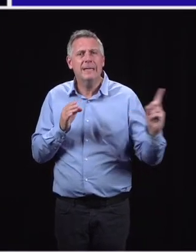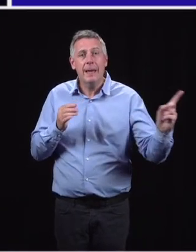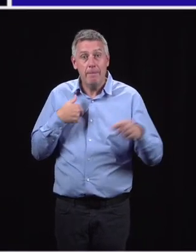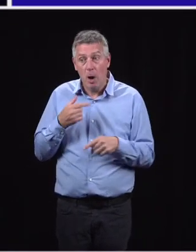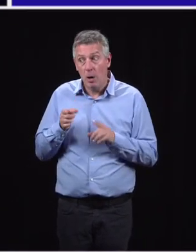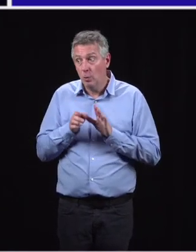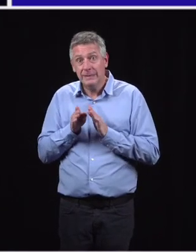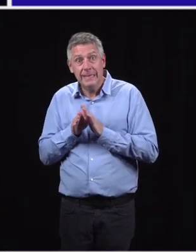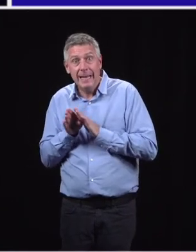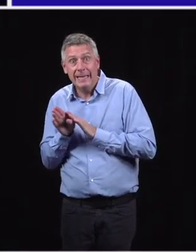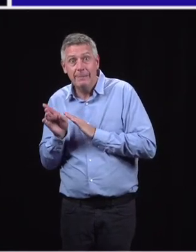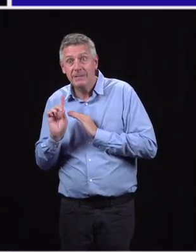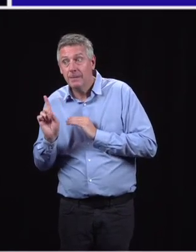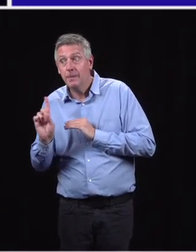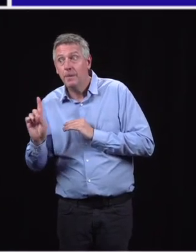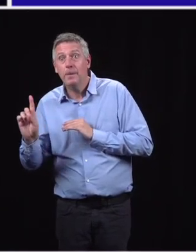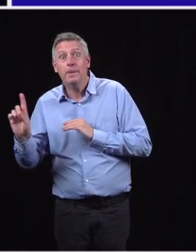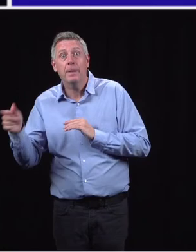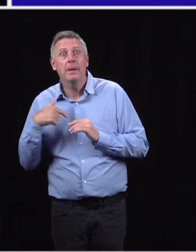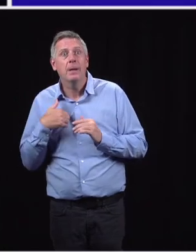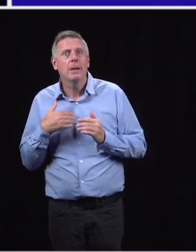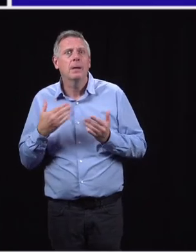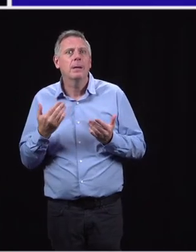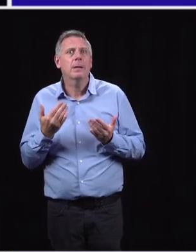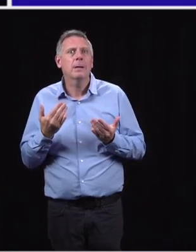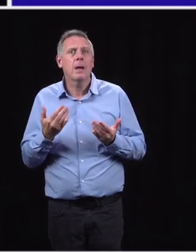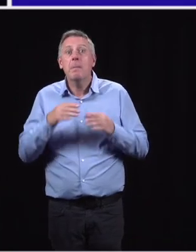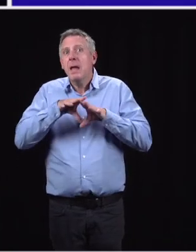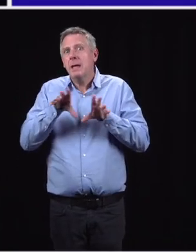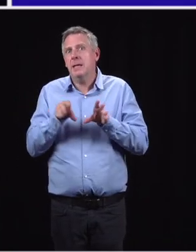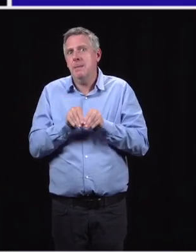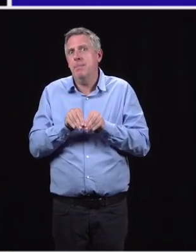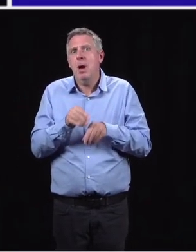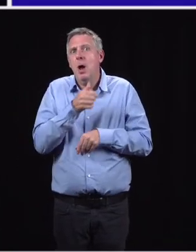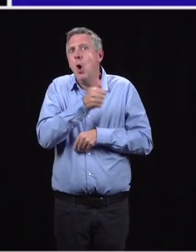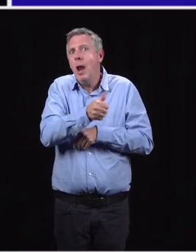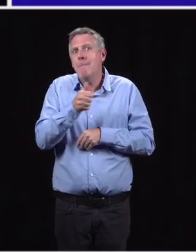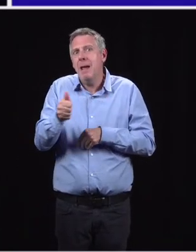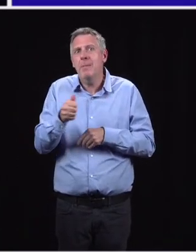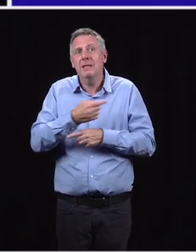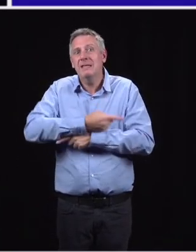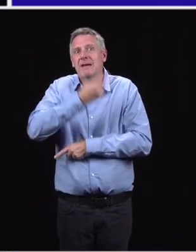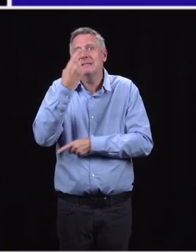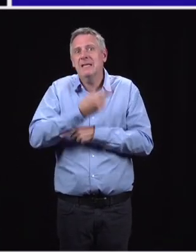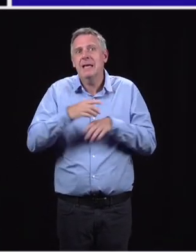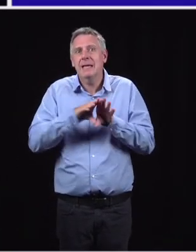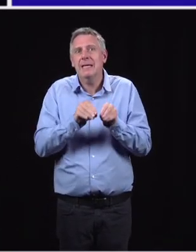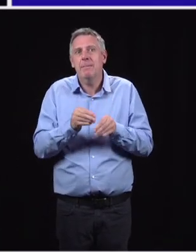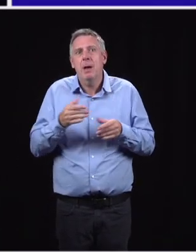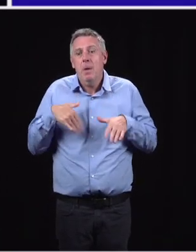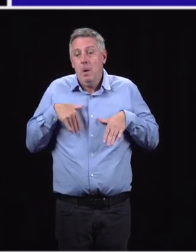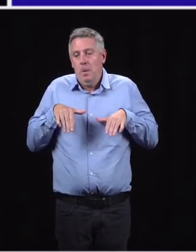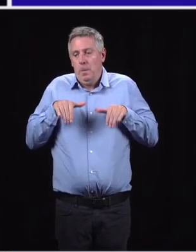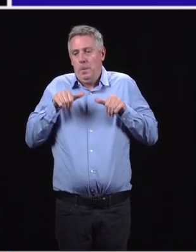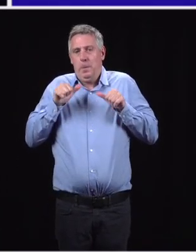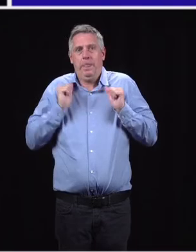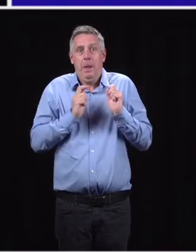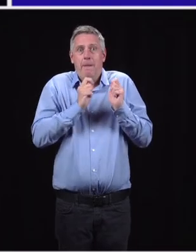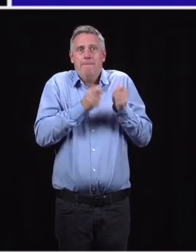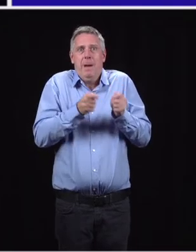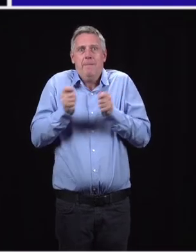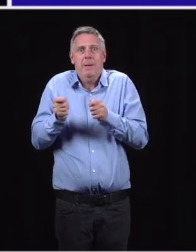m'éclipser aussi parce que ceux qui en parlent le mieux c'est forcément l'équipe de diverses idées alors je vais vous demander d'accueillir tout simplement